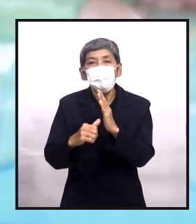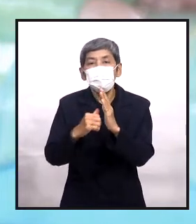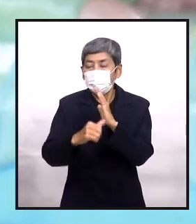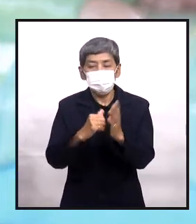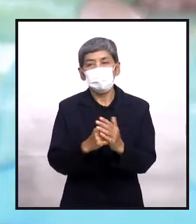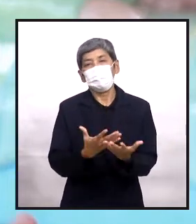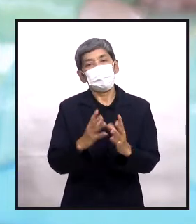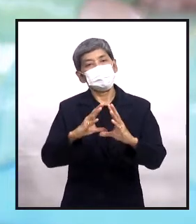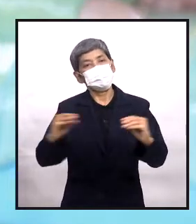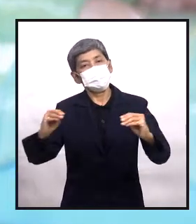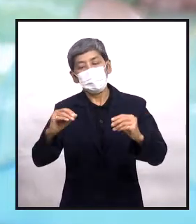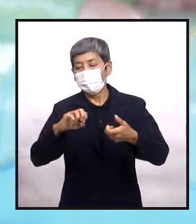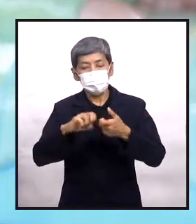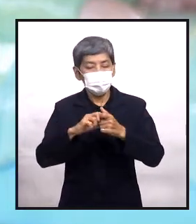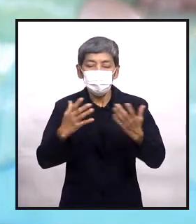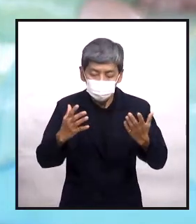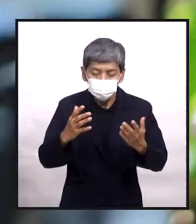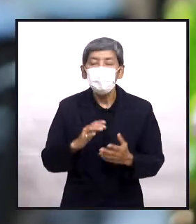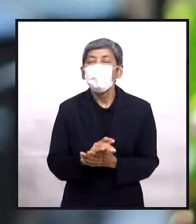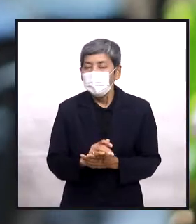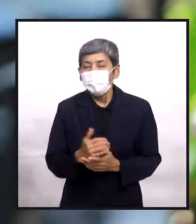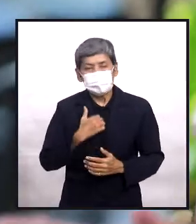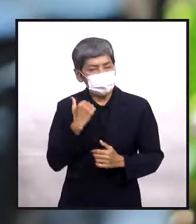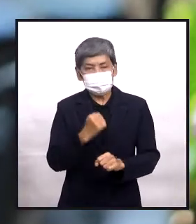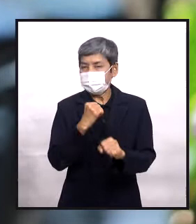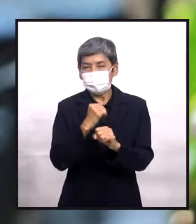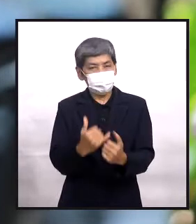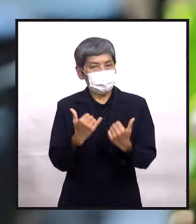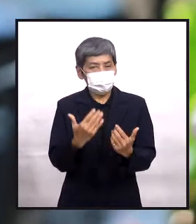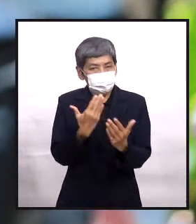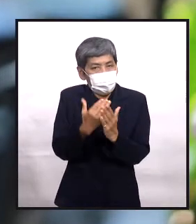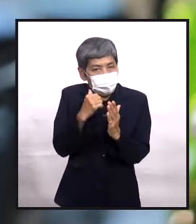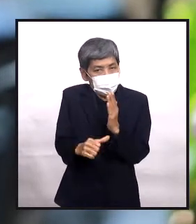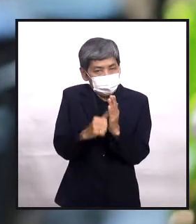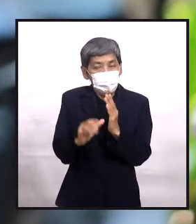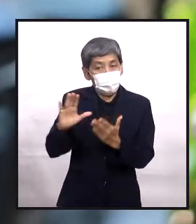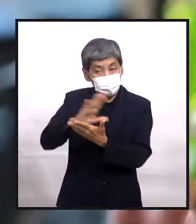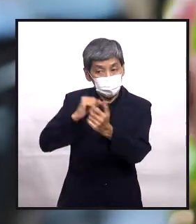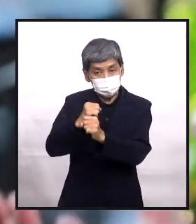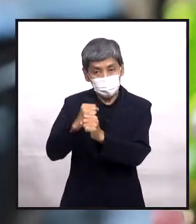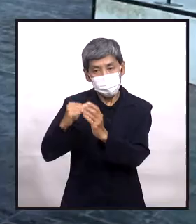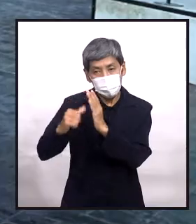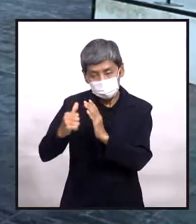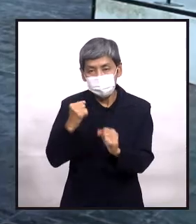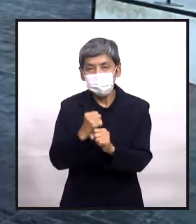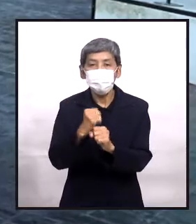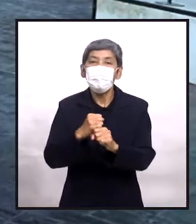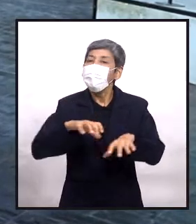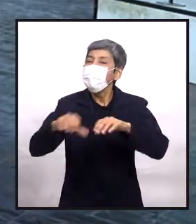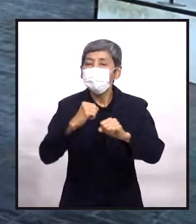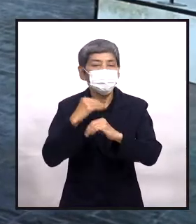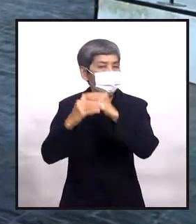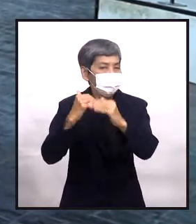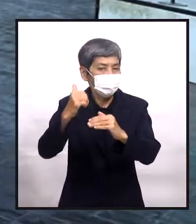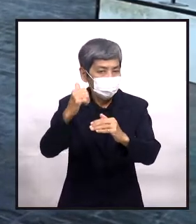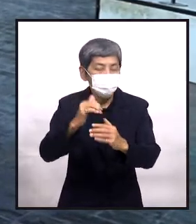กตอดไปเพื่อมาแก้ปัญหานี้อยู่ดีดังนั้นเขาใช้ตรงนี้ไปเลยเงินภาษีของประเทศเขาจะได้เหลือเยอะมาทำสวัสดิการอะไรให้เขา